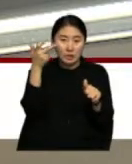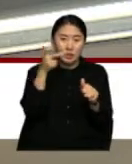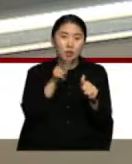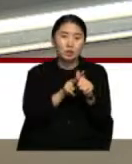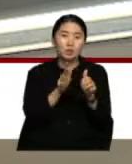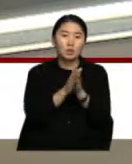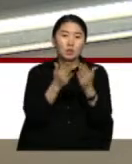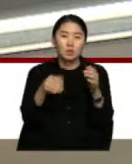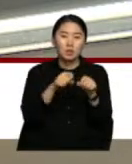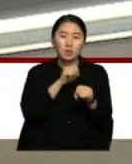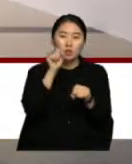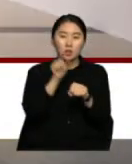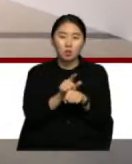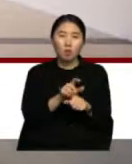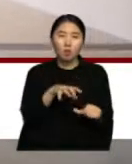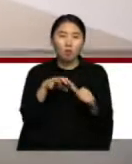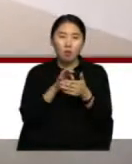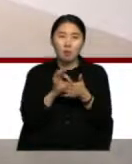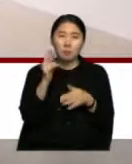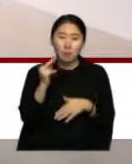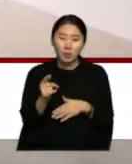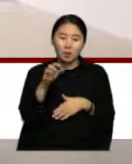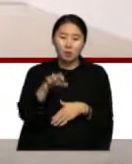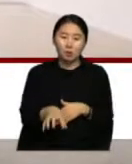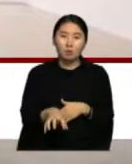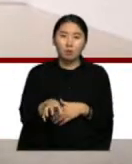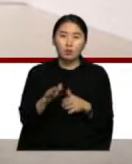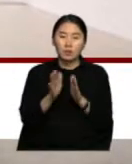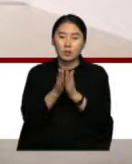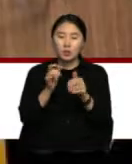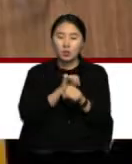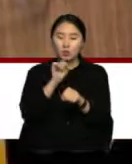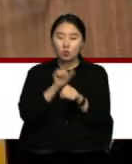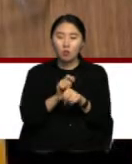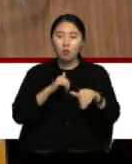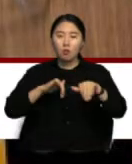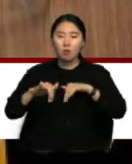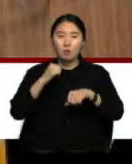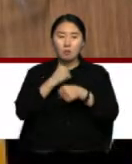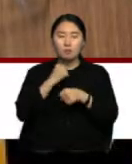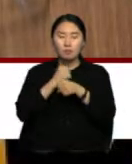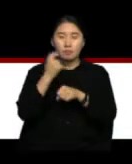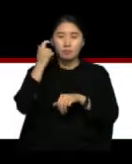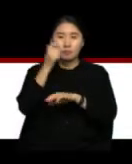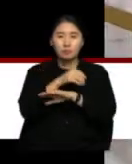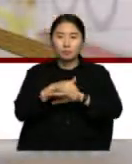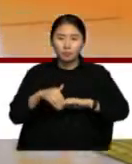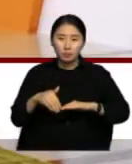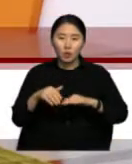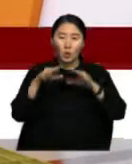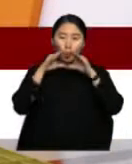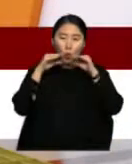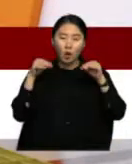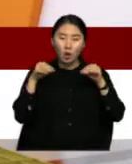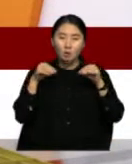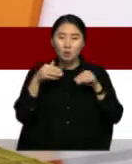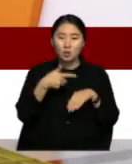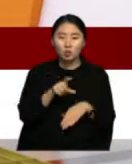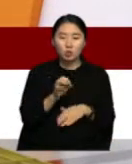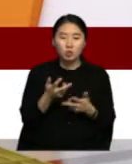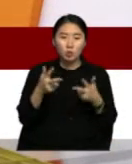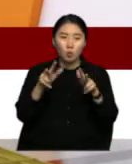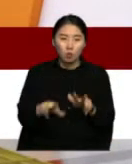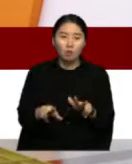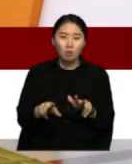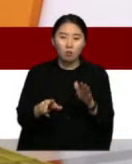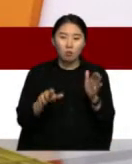많은 종로구의 특성을 살려 비어있는 지하 공간에 책 특화 거리를 만들겠다는 계획입니다. 광화문에서 청진공원까지